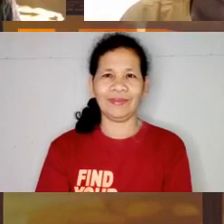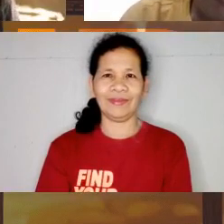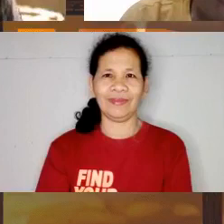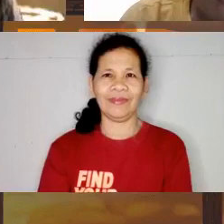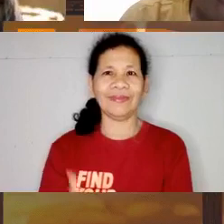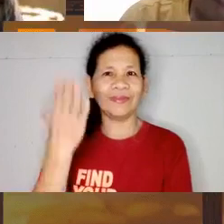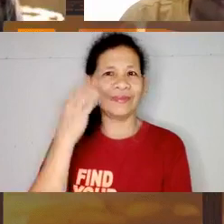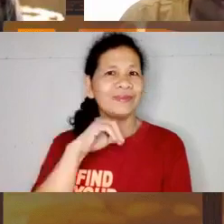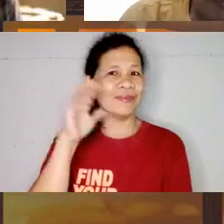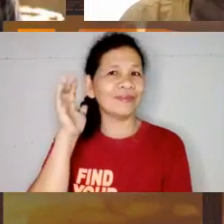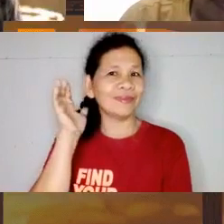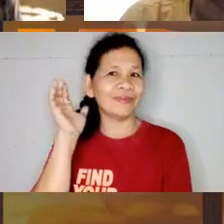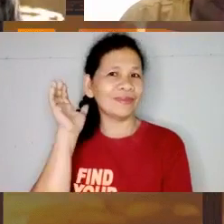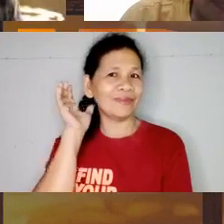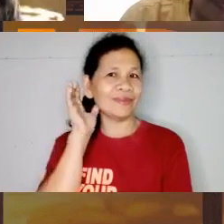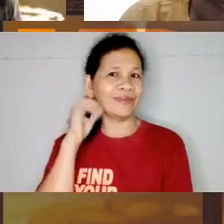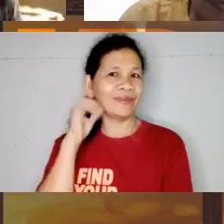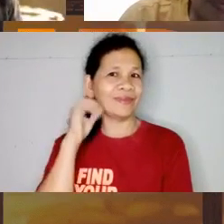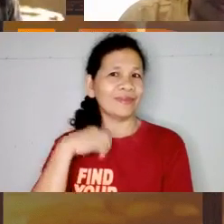ang ating mga